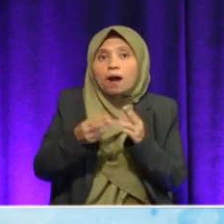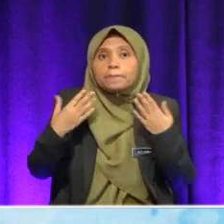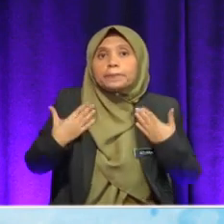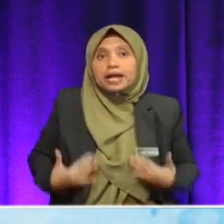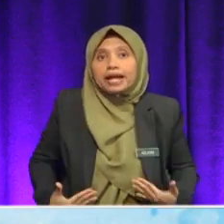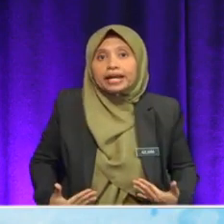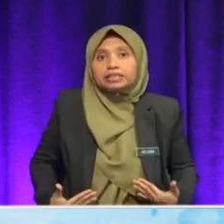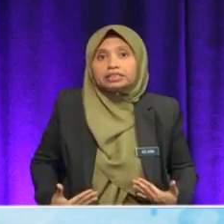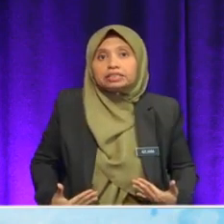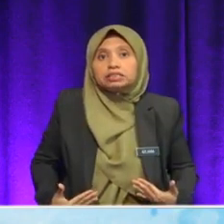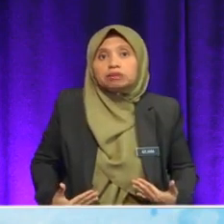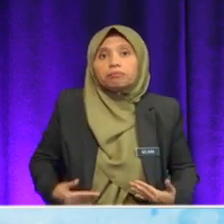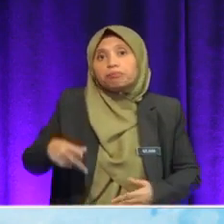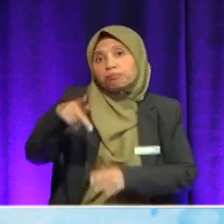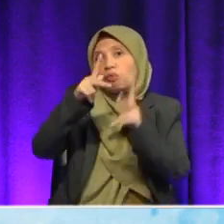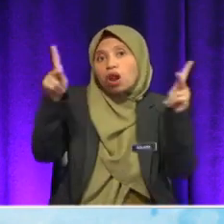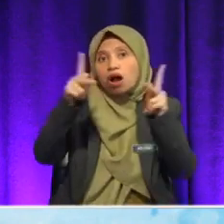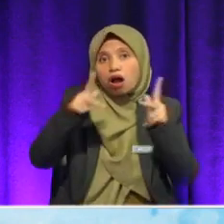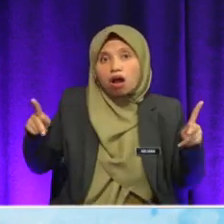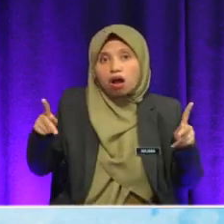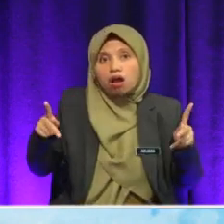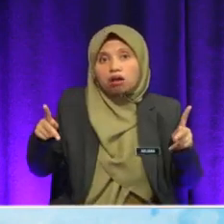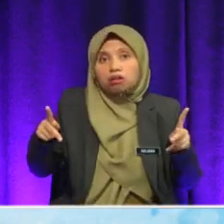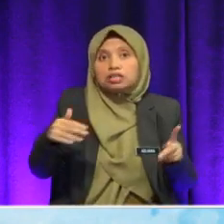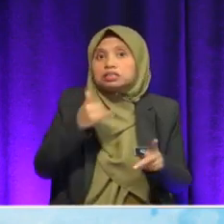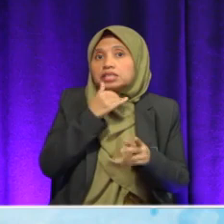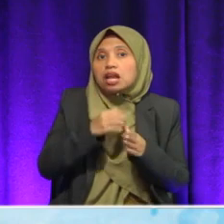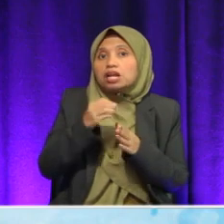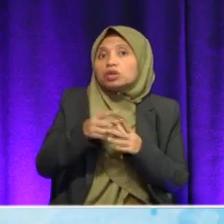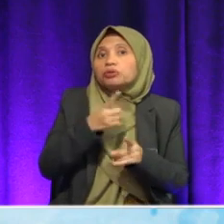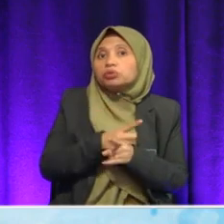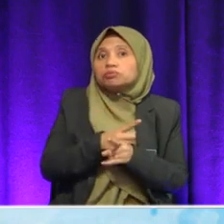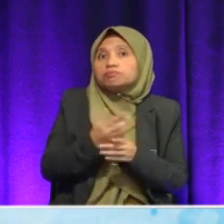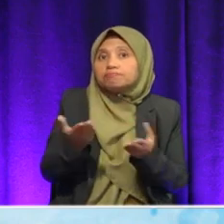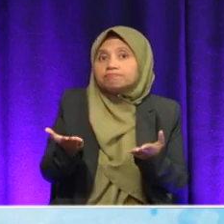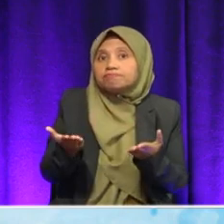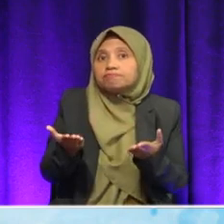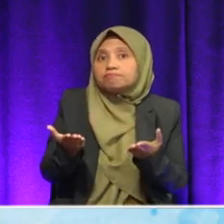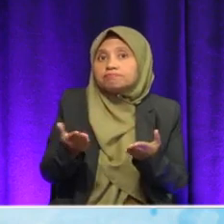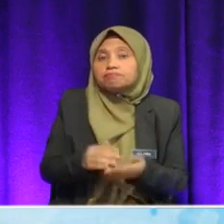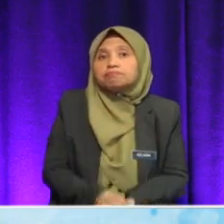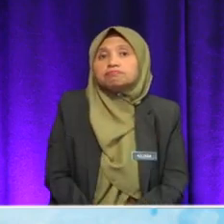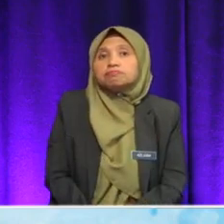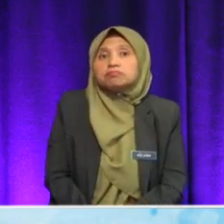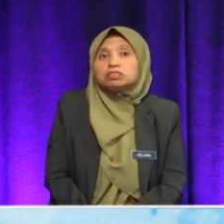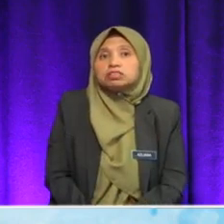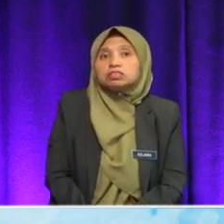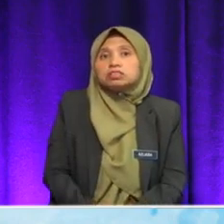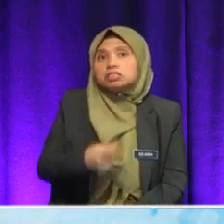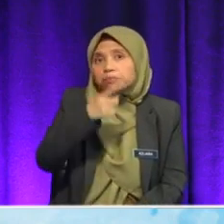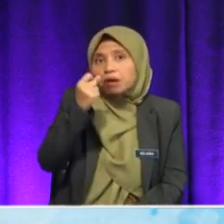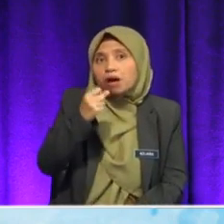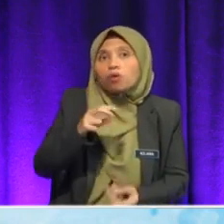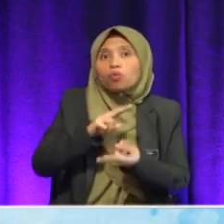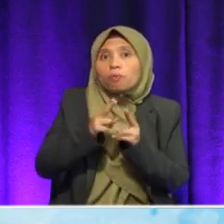mengubah sesuai pola salah kenapa salah sebab menggebah